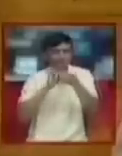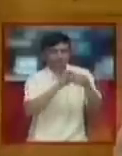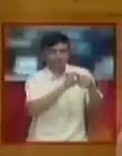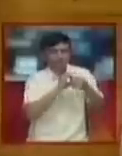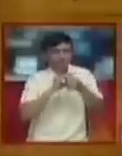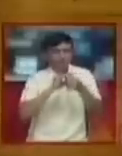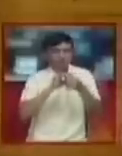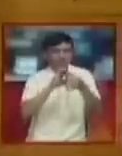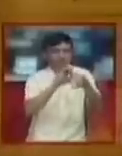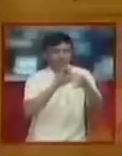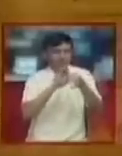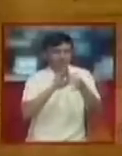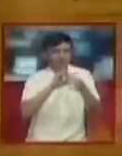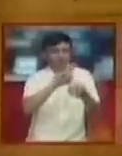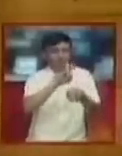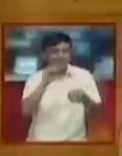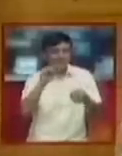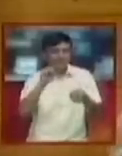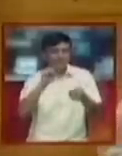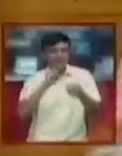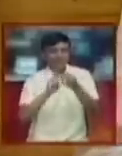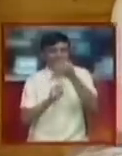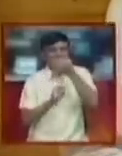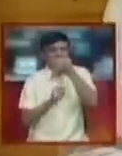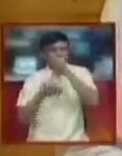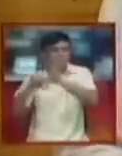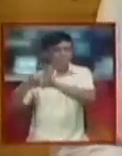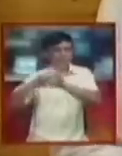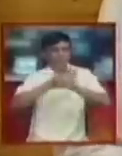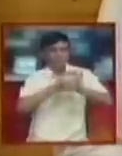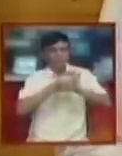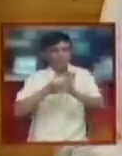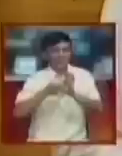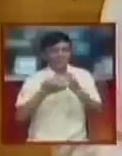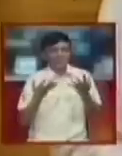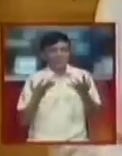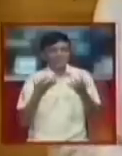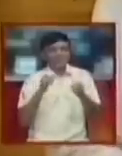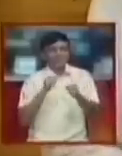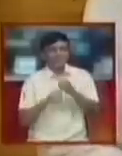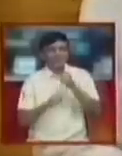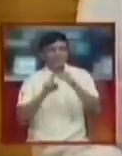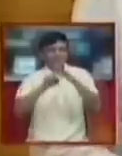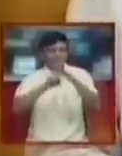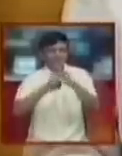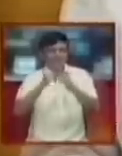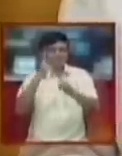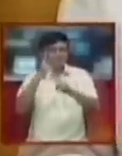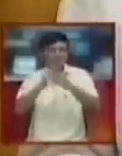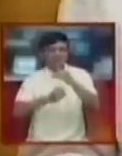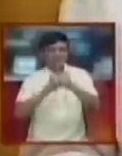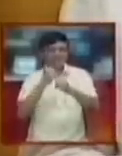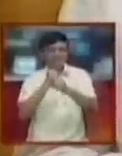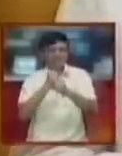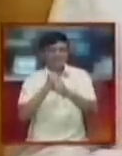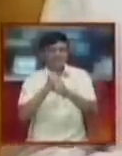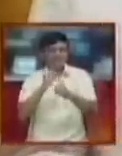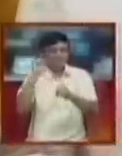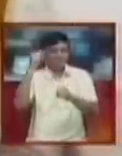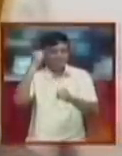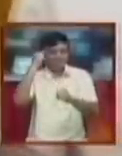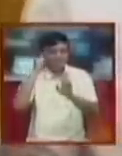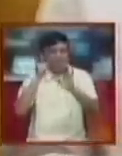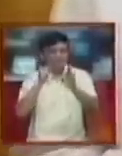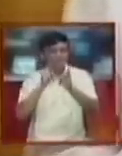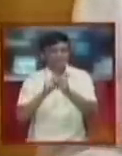kakampi pa ng kalaban ang referee at ang mga judge. Kaya nga, sa unang 3 buwan ng aming panunungkulan, inaabangan